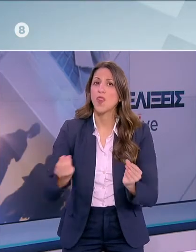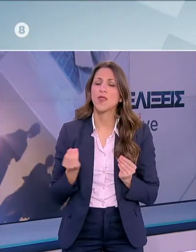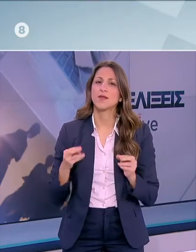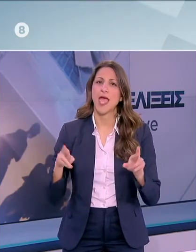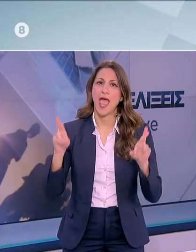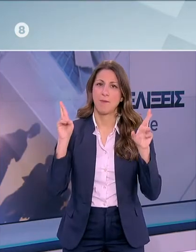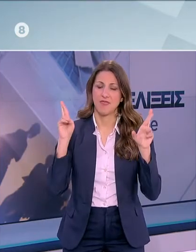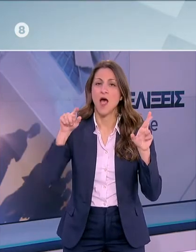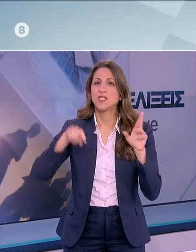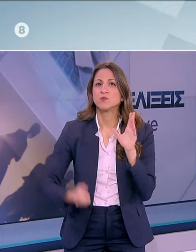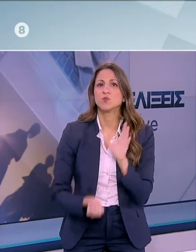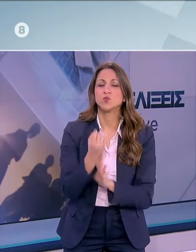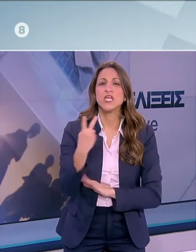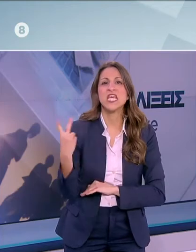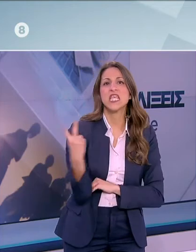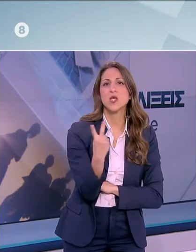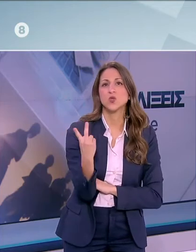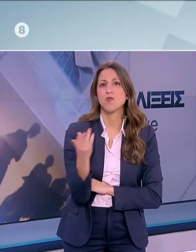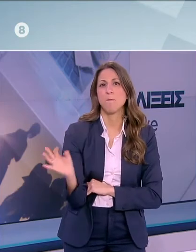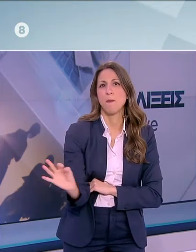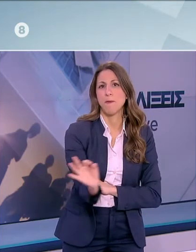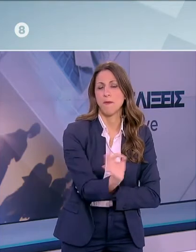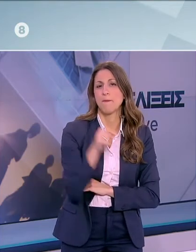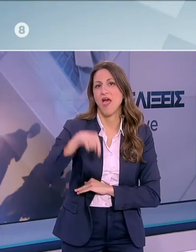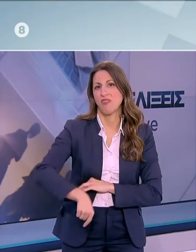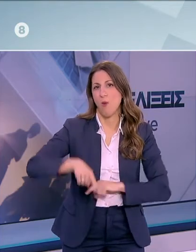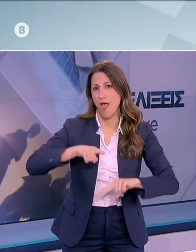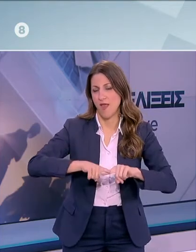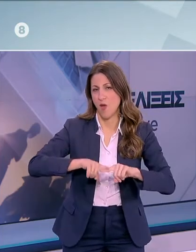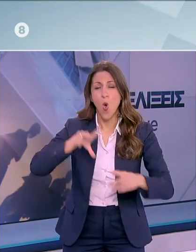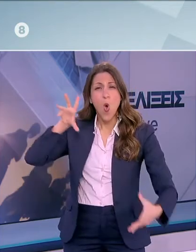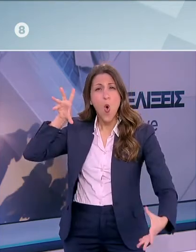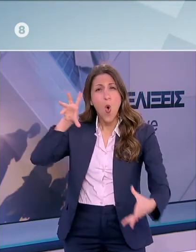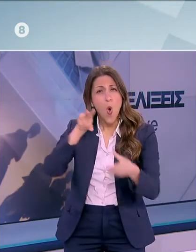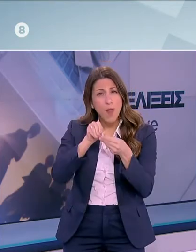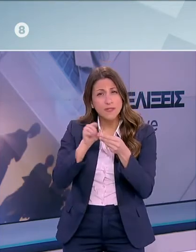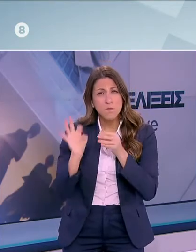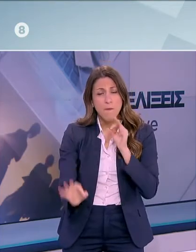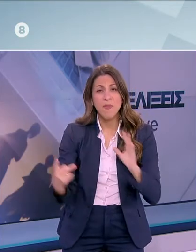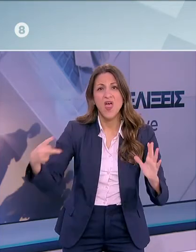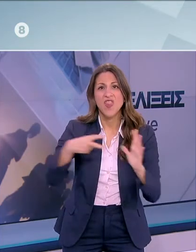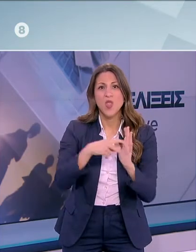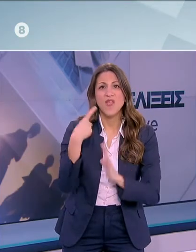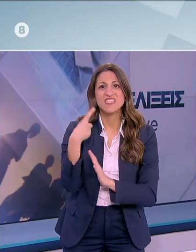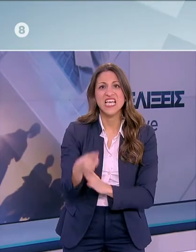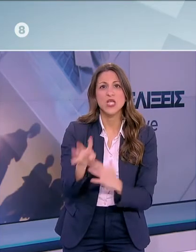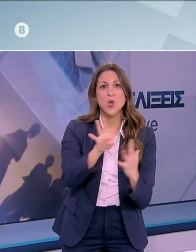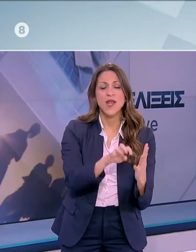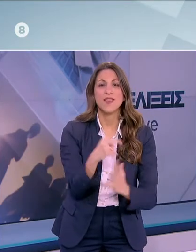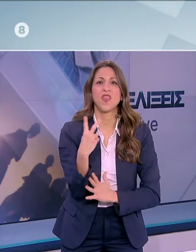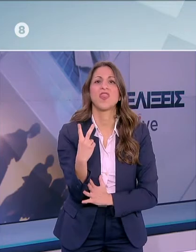Σήμερα ανακοινώνουμε 22 νέα κρούσματα του νέου ιού στη χώρα. Ο συνολικός αριθμός των κρούσματων είναι